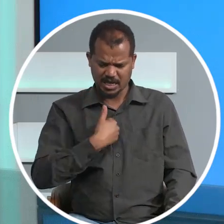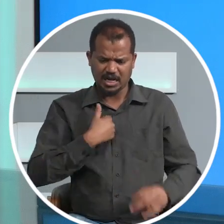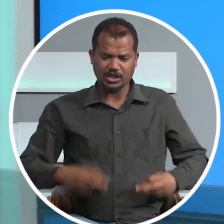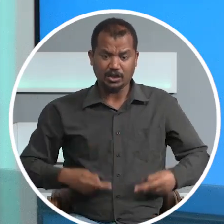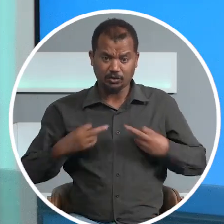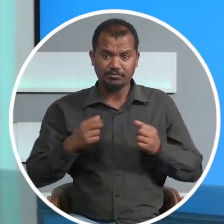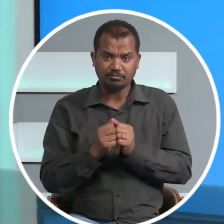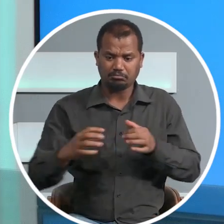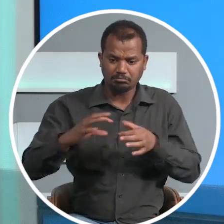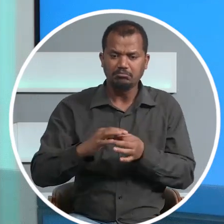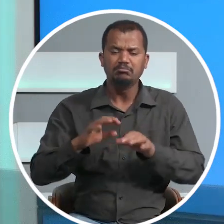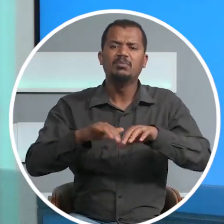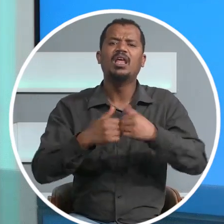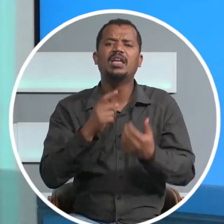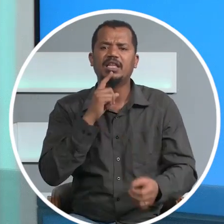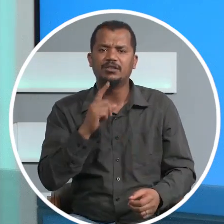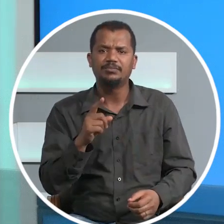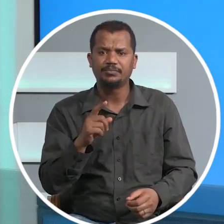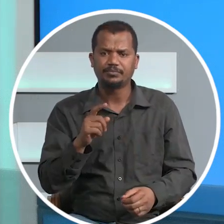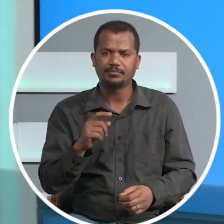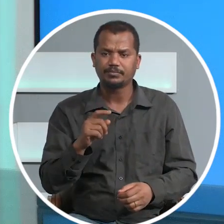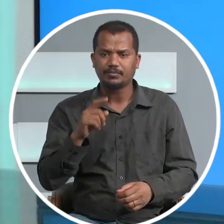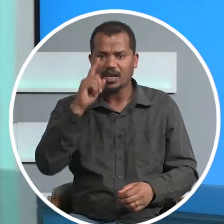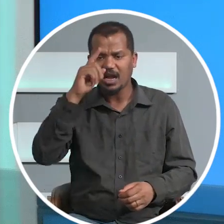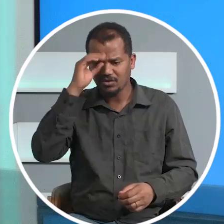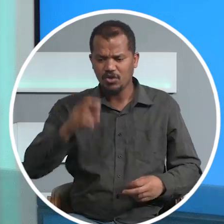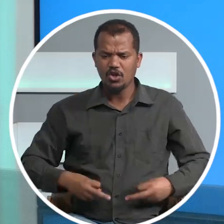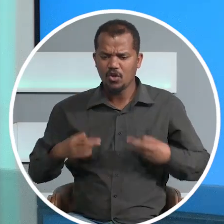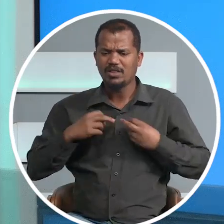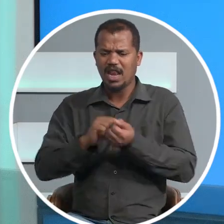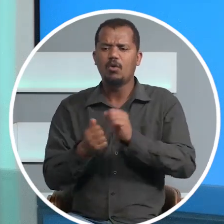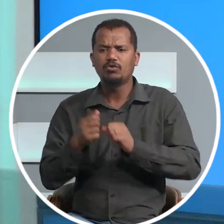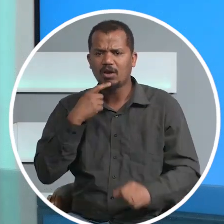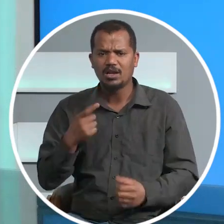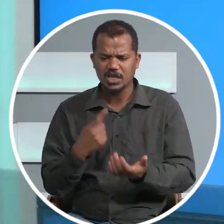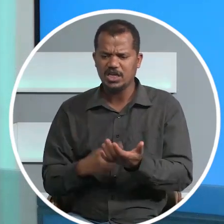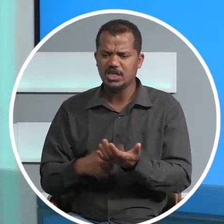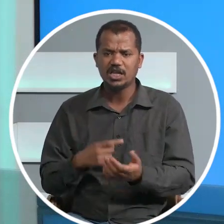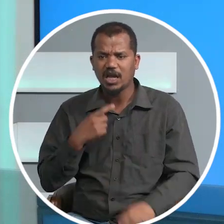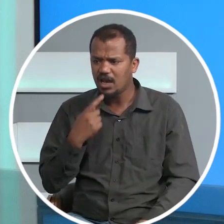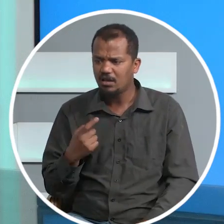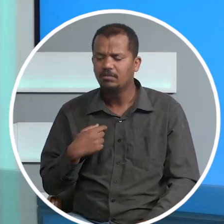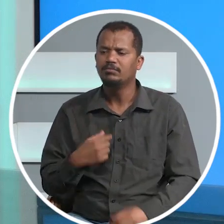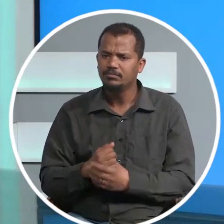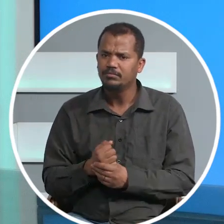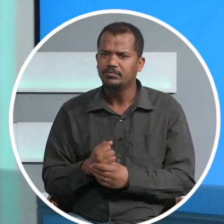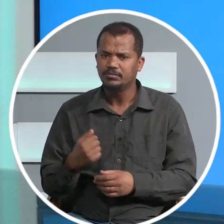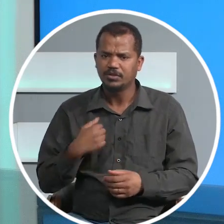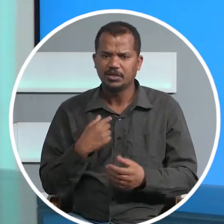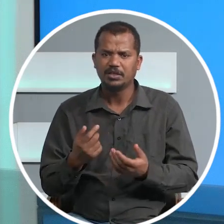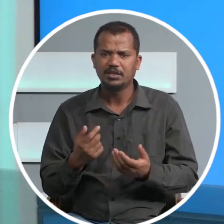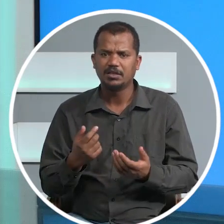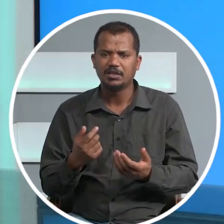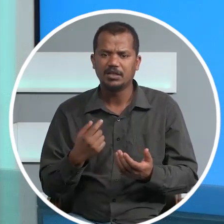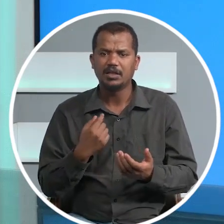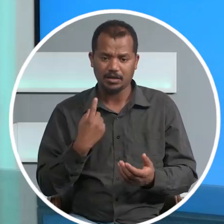ህይወት ጋር ያያያስኩት እንዴት ነው አንድ ህይወት የለውጥ ካለኝ ሰው ባገኝ እንዴ አርገኝ ነው ሲለኝ ትላለው እኔ ራሴው